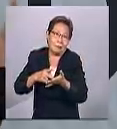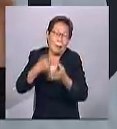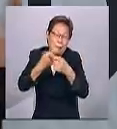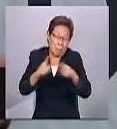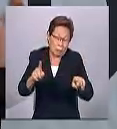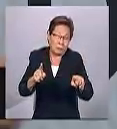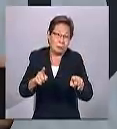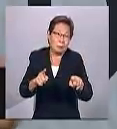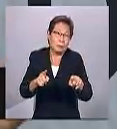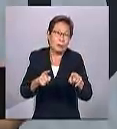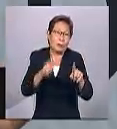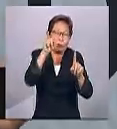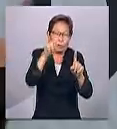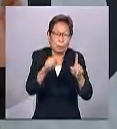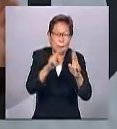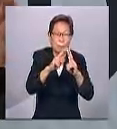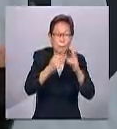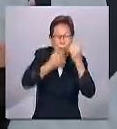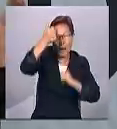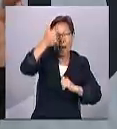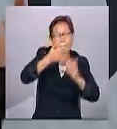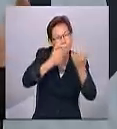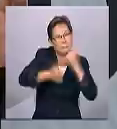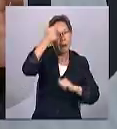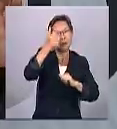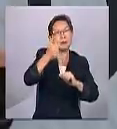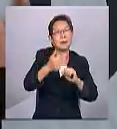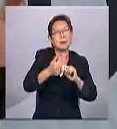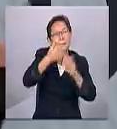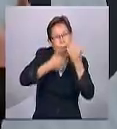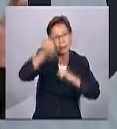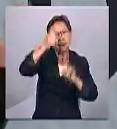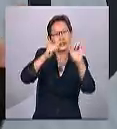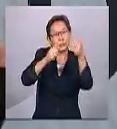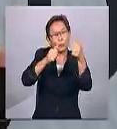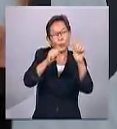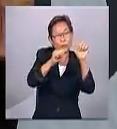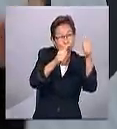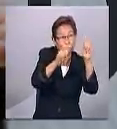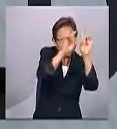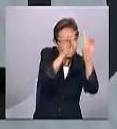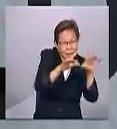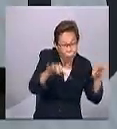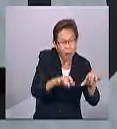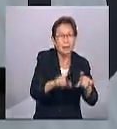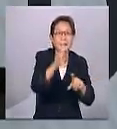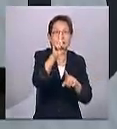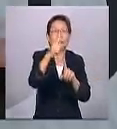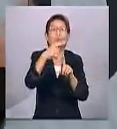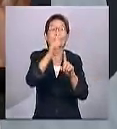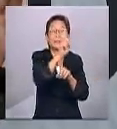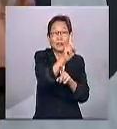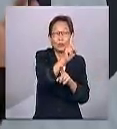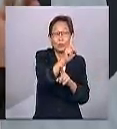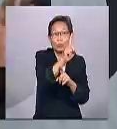yang ratio yang paling bagus ialah setiap 10 test yang dilaksanakan, satu positif.